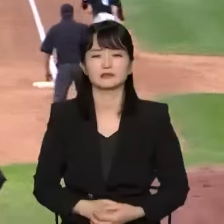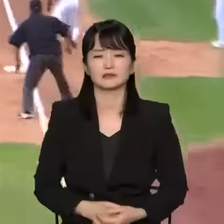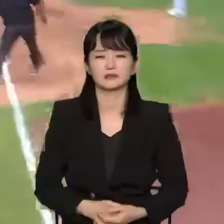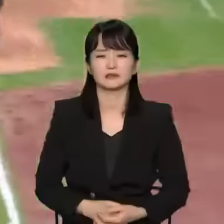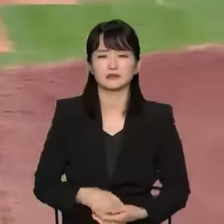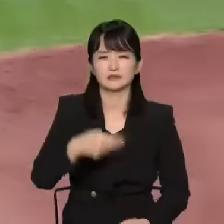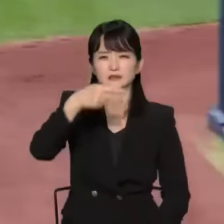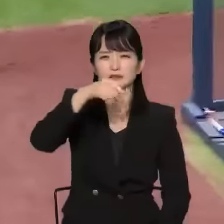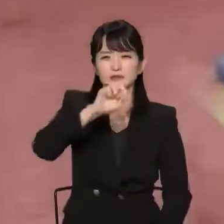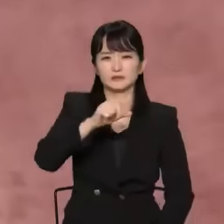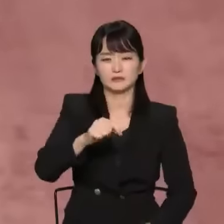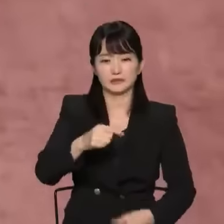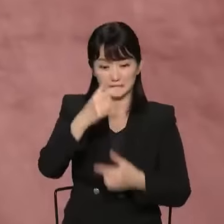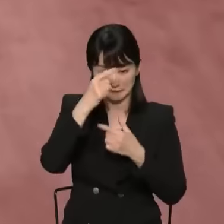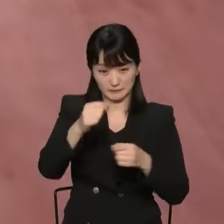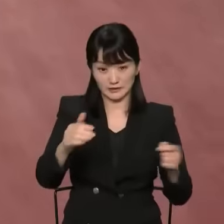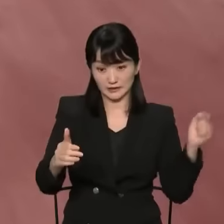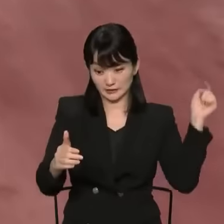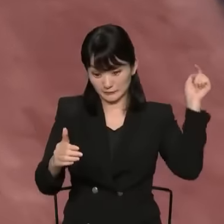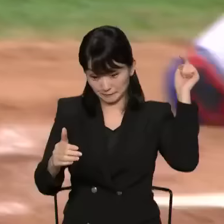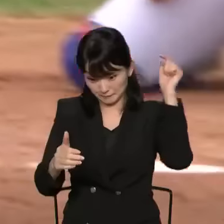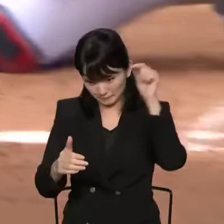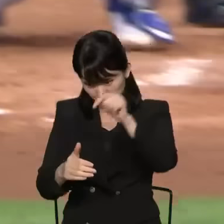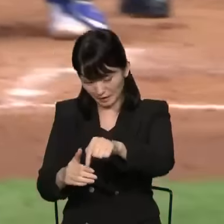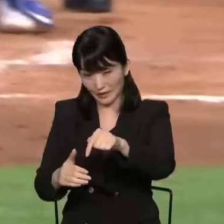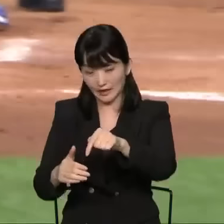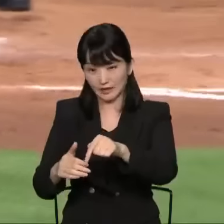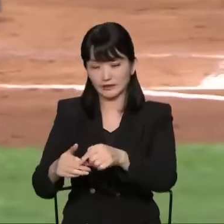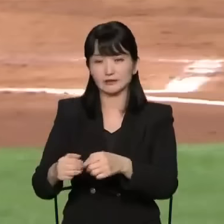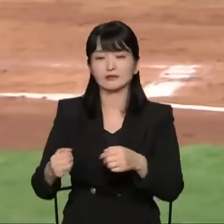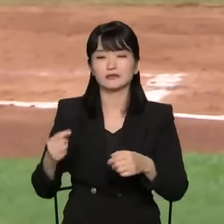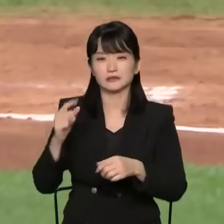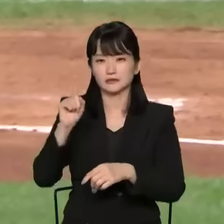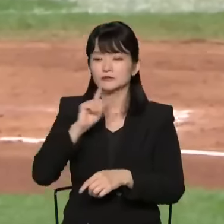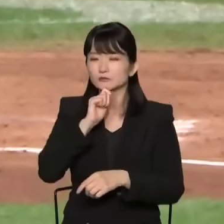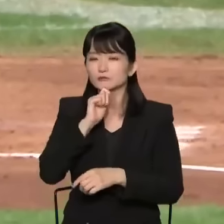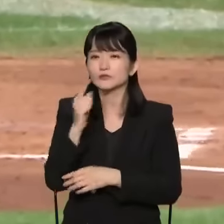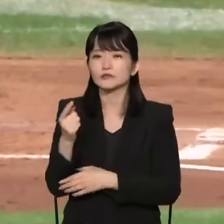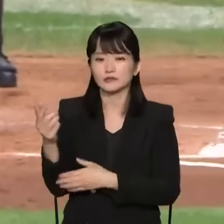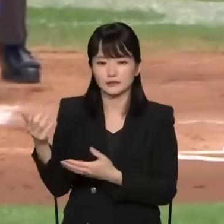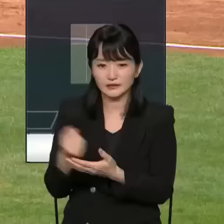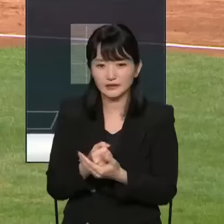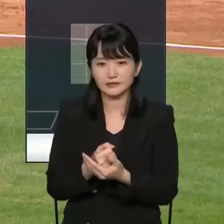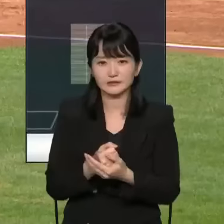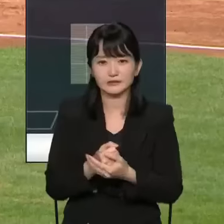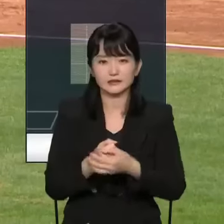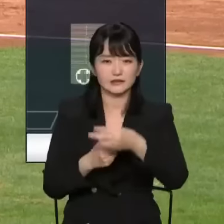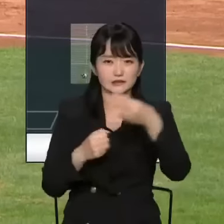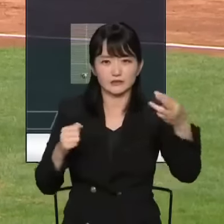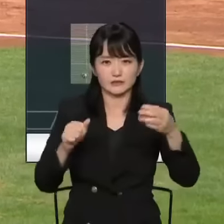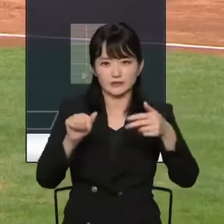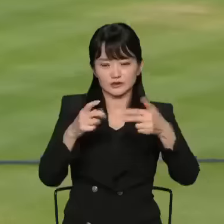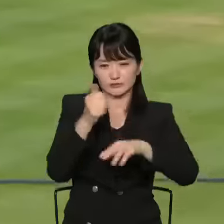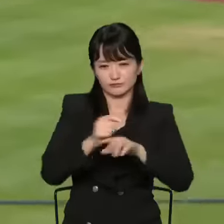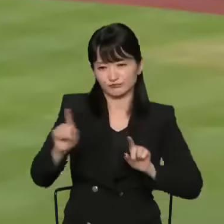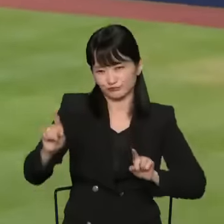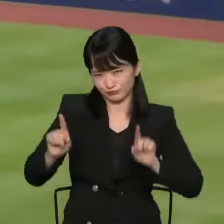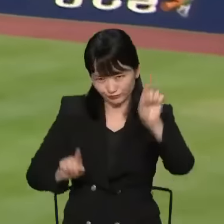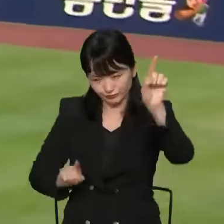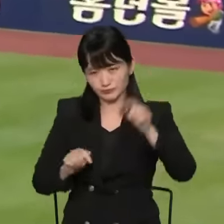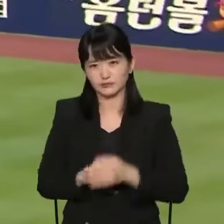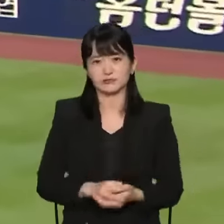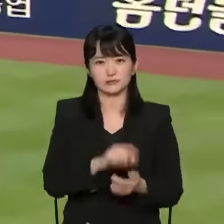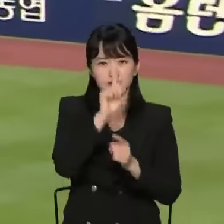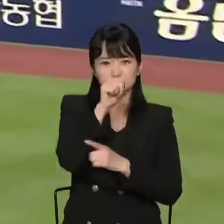이어 신민재의 적시타로 LG가 1점을 더 추가했지만 7회 말 삼성은 다시 추격을 뿌리쳤습니다. 원아웃 만루 찬스에